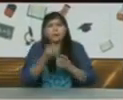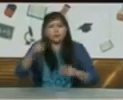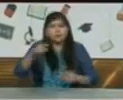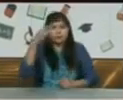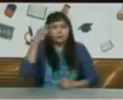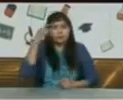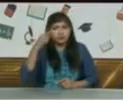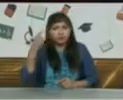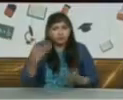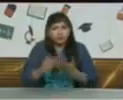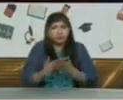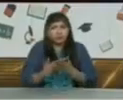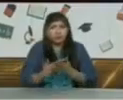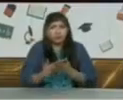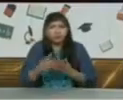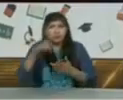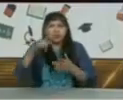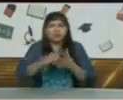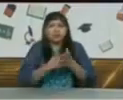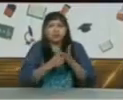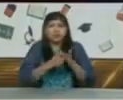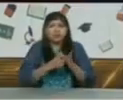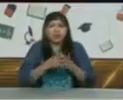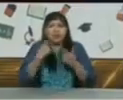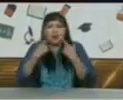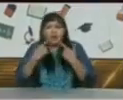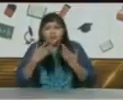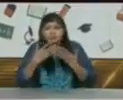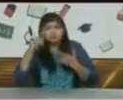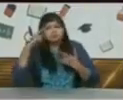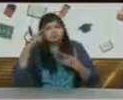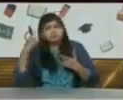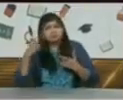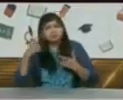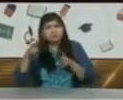आपने जनगण मन गाते समय